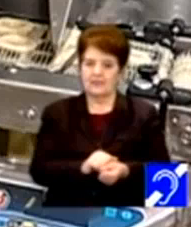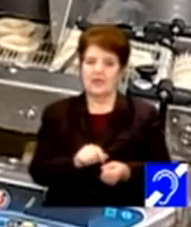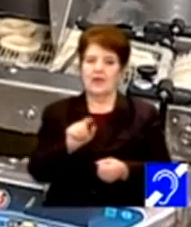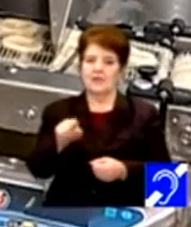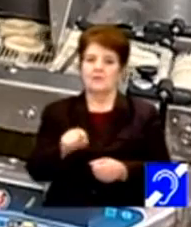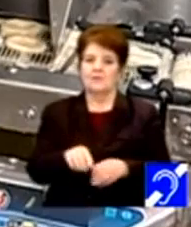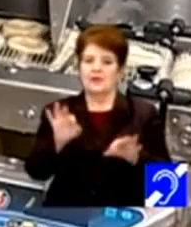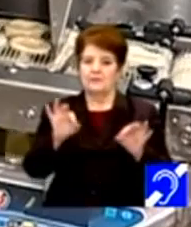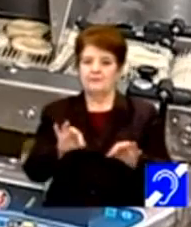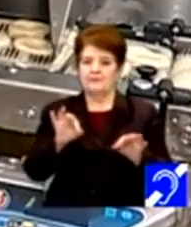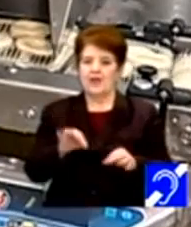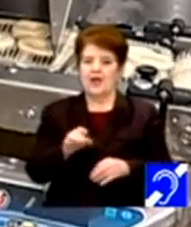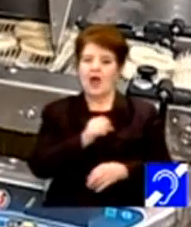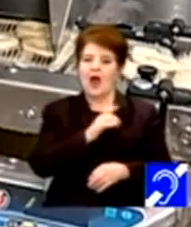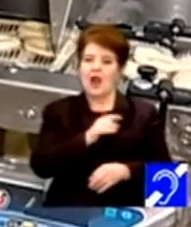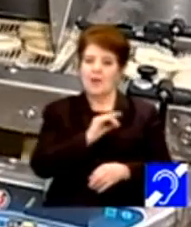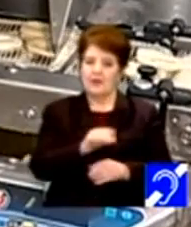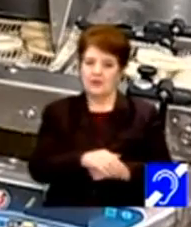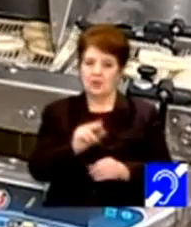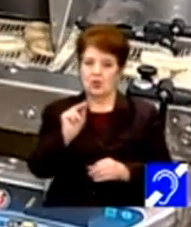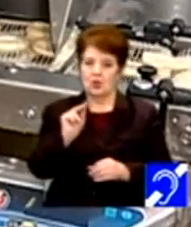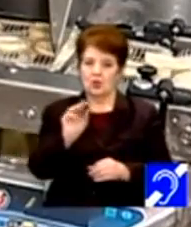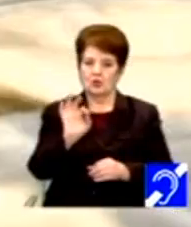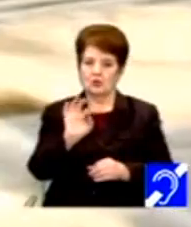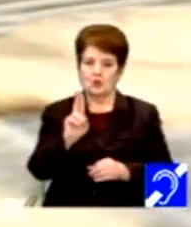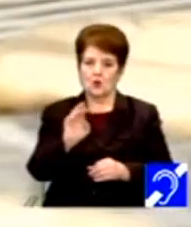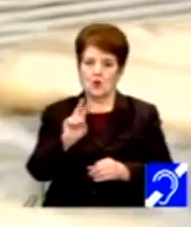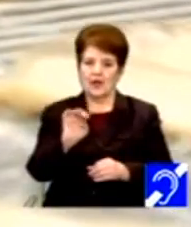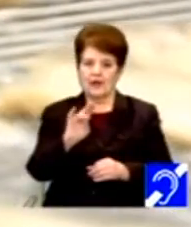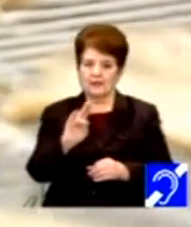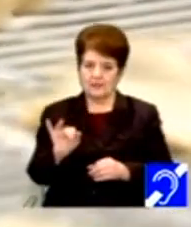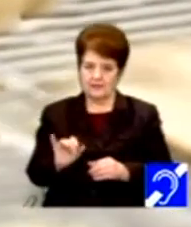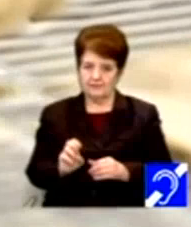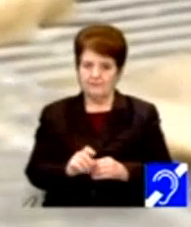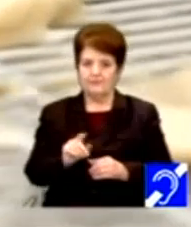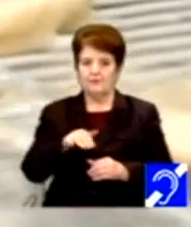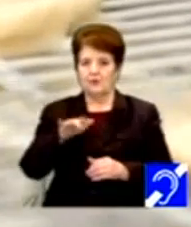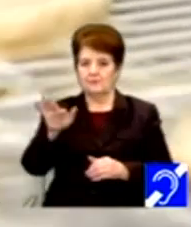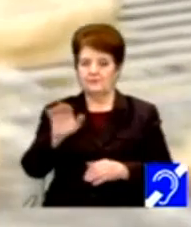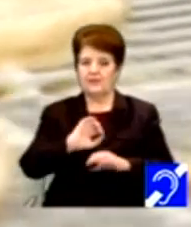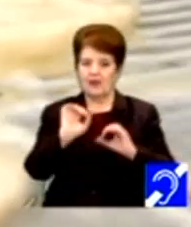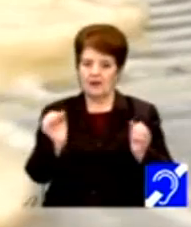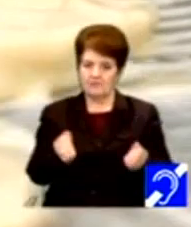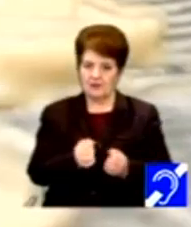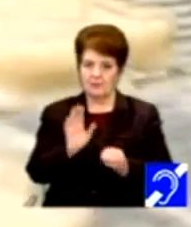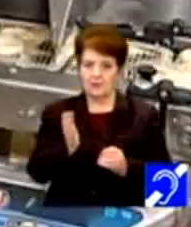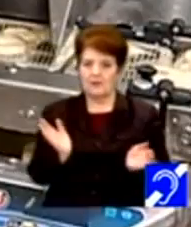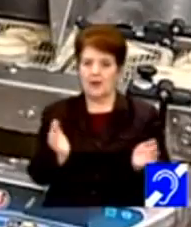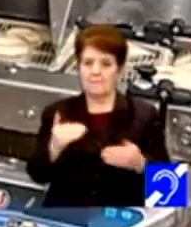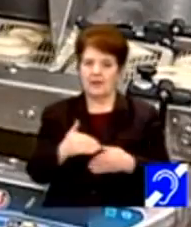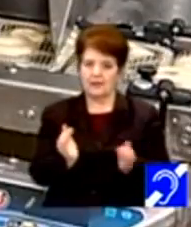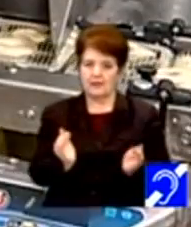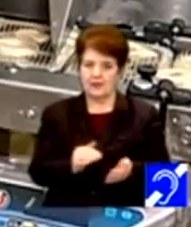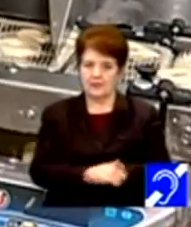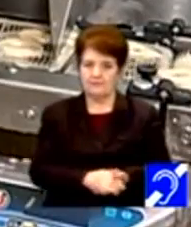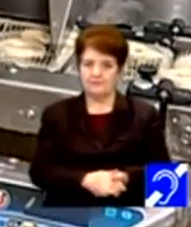albă. Ele se duc la frigider și ajung la împachetare.